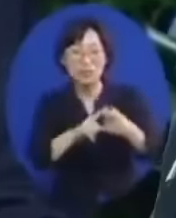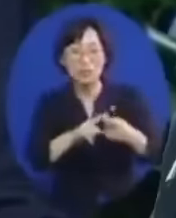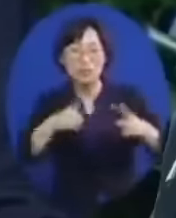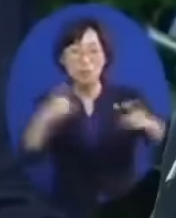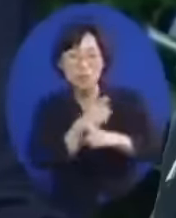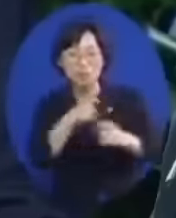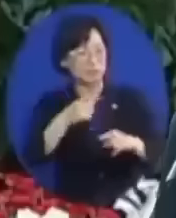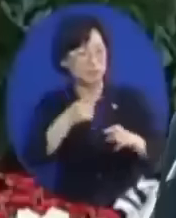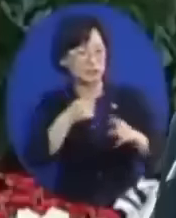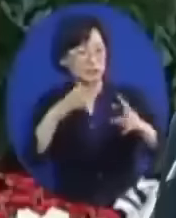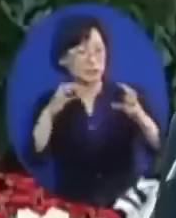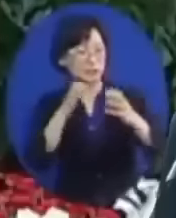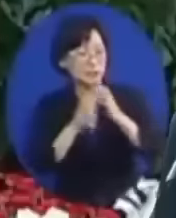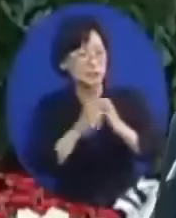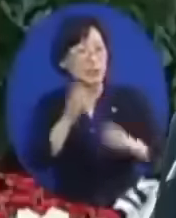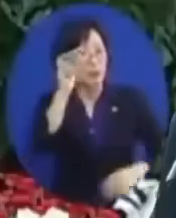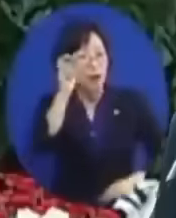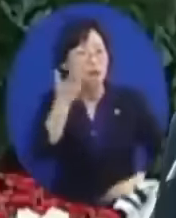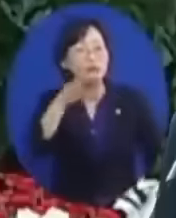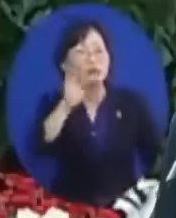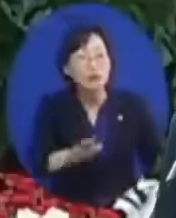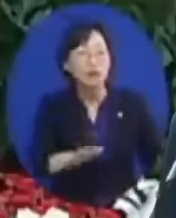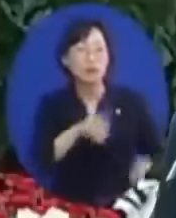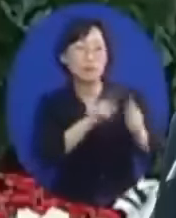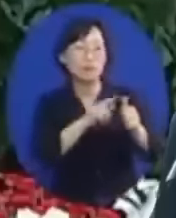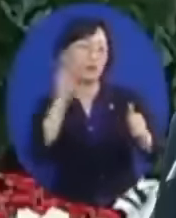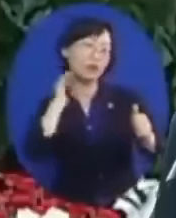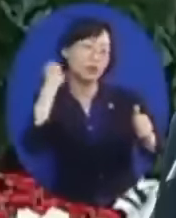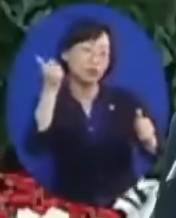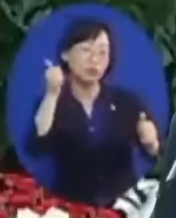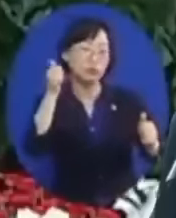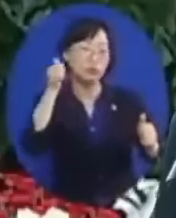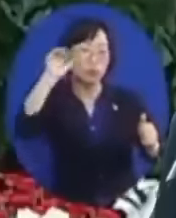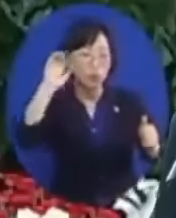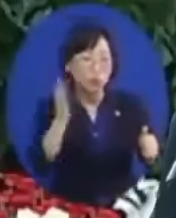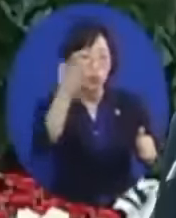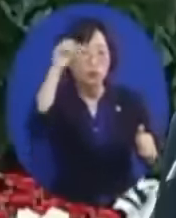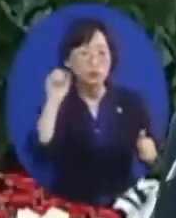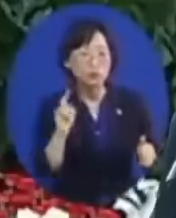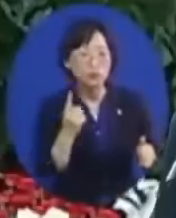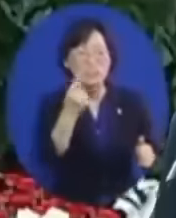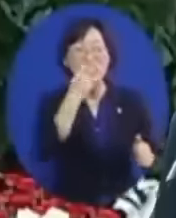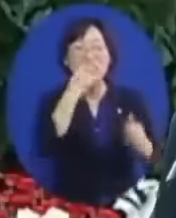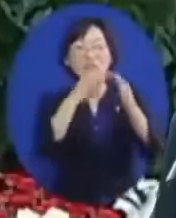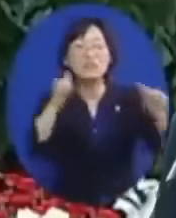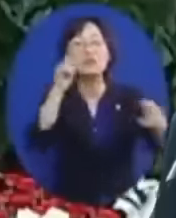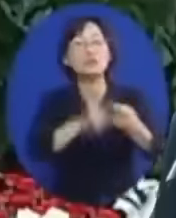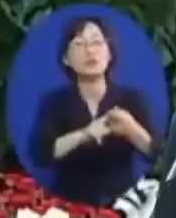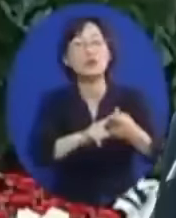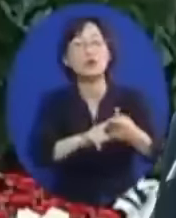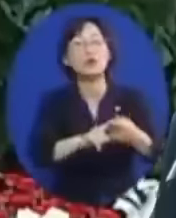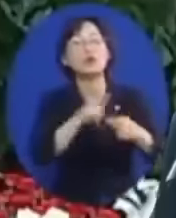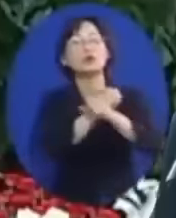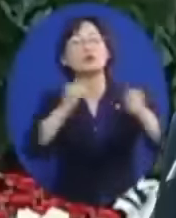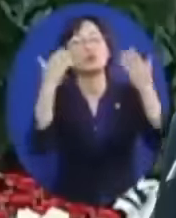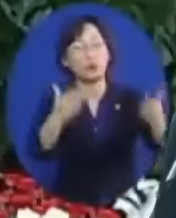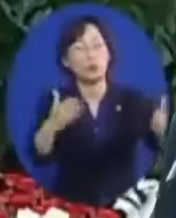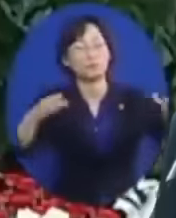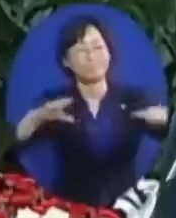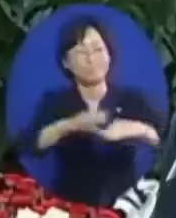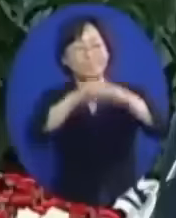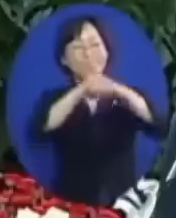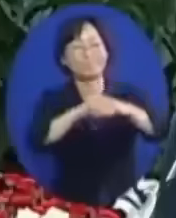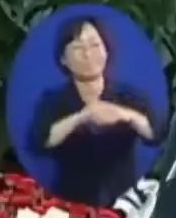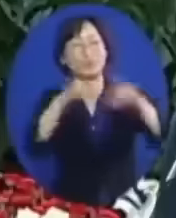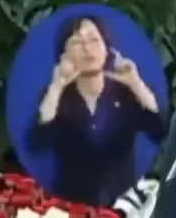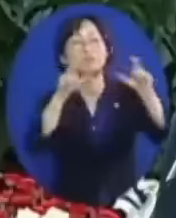갚지요. 칼을 뽑지요. 그러나 그는 대통령이 되자 말자 백인에 대한 용서와 화해를 선언하고